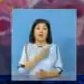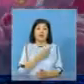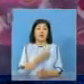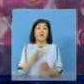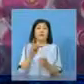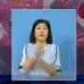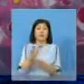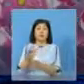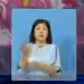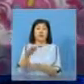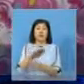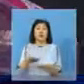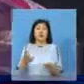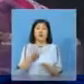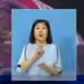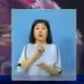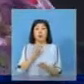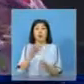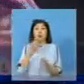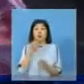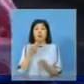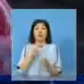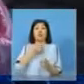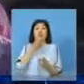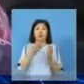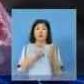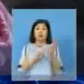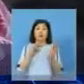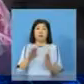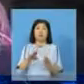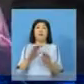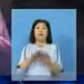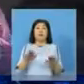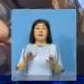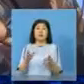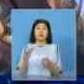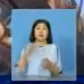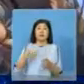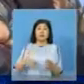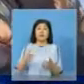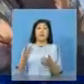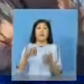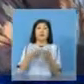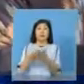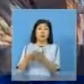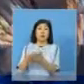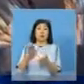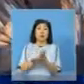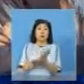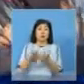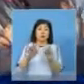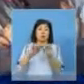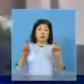детей. Младшему ребенку годик, старшему 7 лет. Сын получает бесплатное питание в школе, а также в скором времени должны